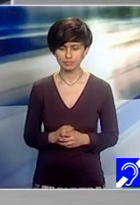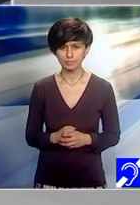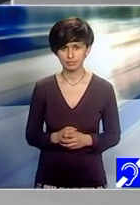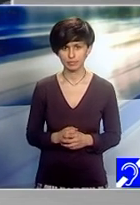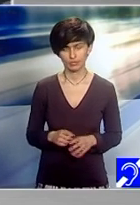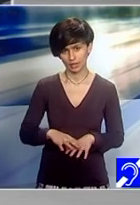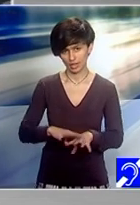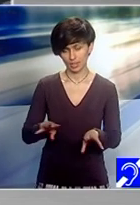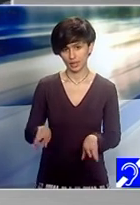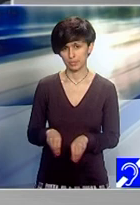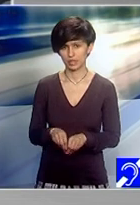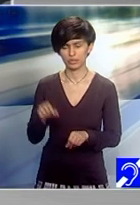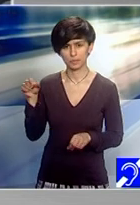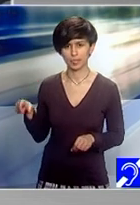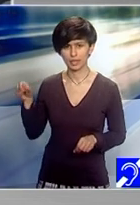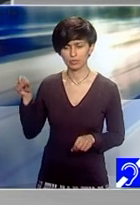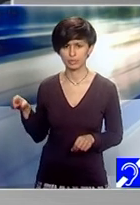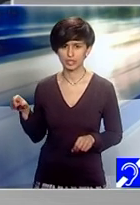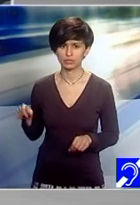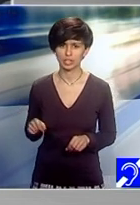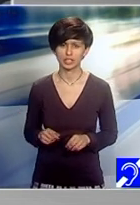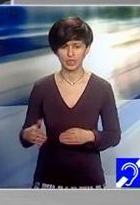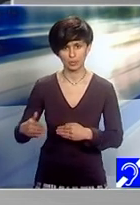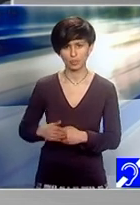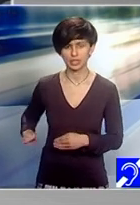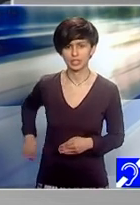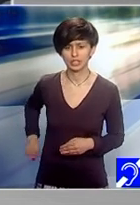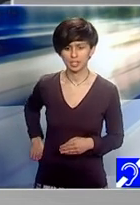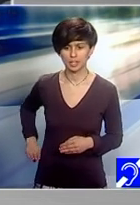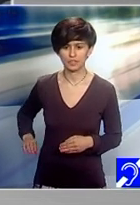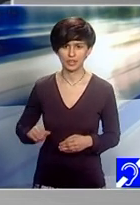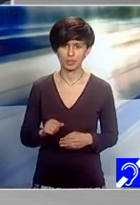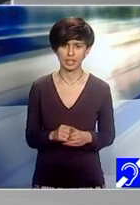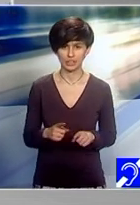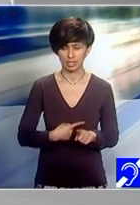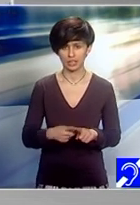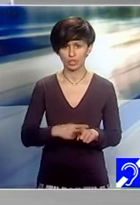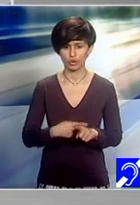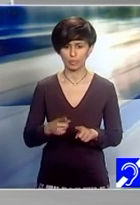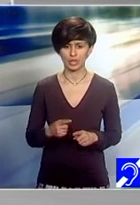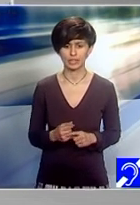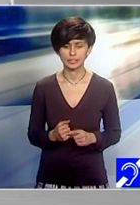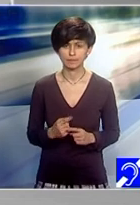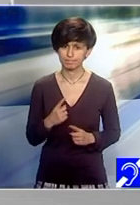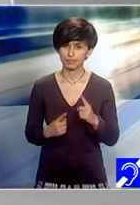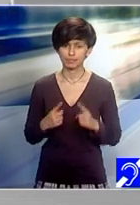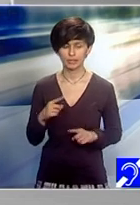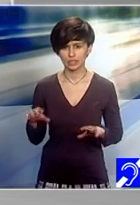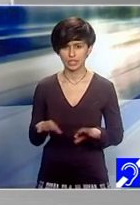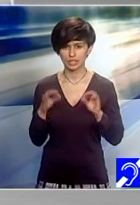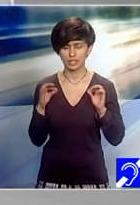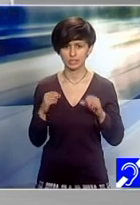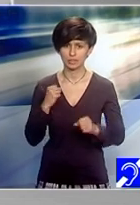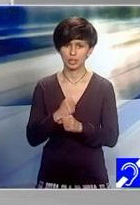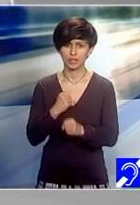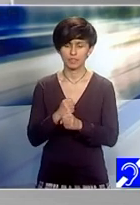cu persoane din anturajul femeilor, mediatori sanitari de origine romă, dacă găsim așa ceva, facem